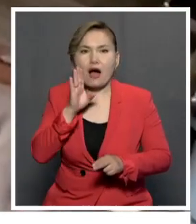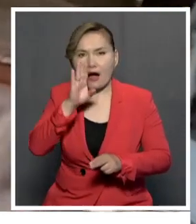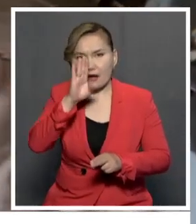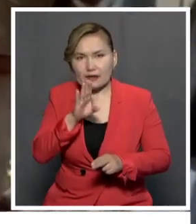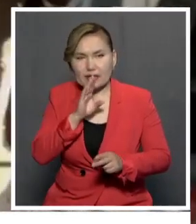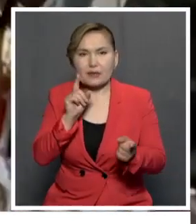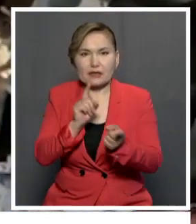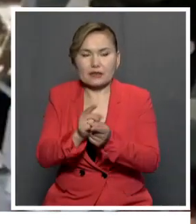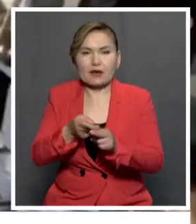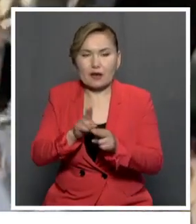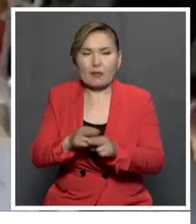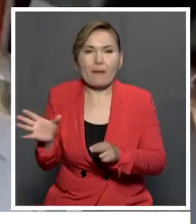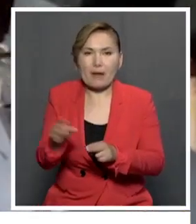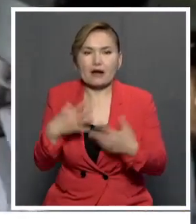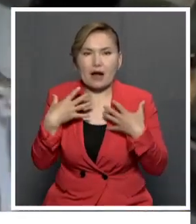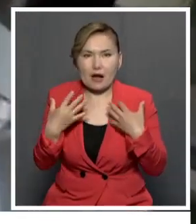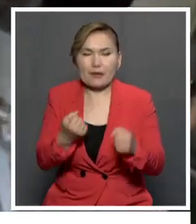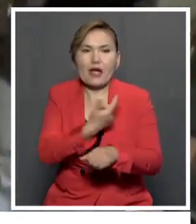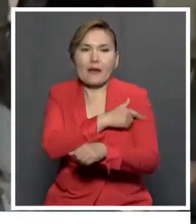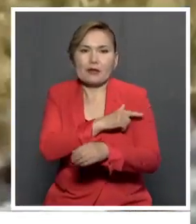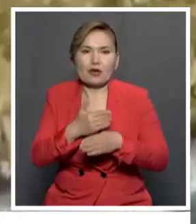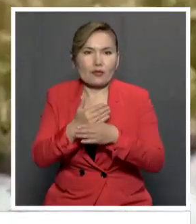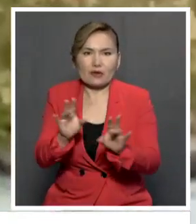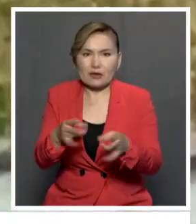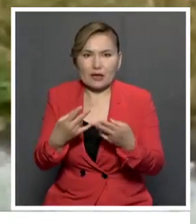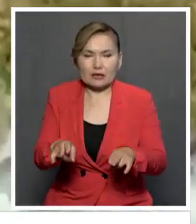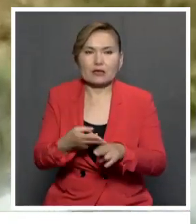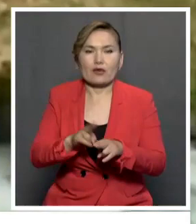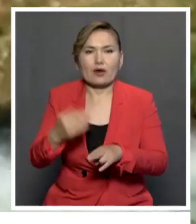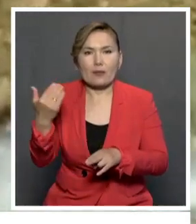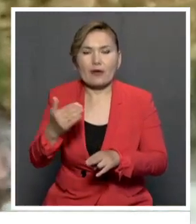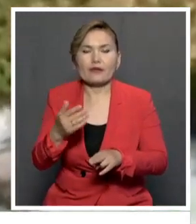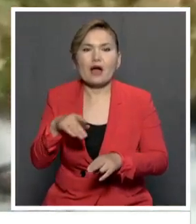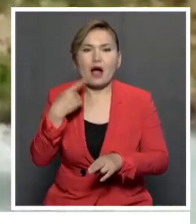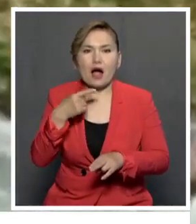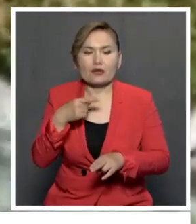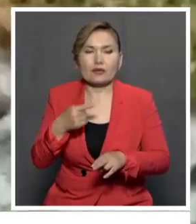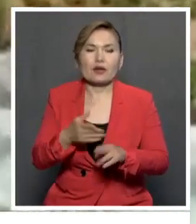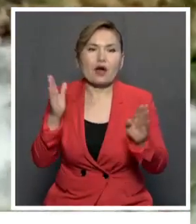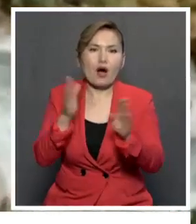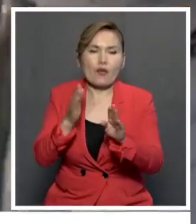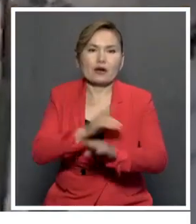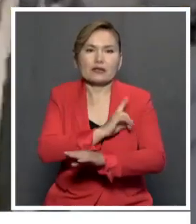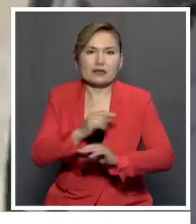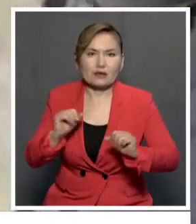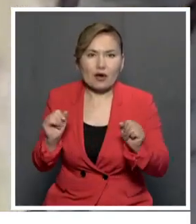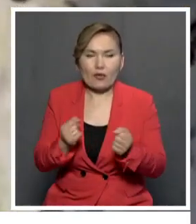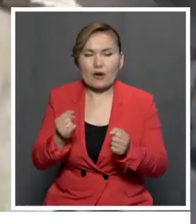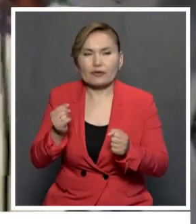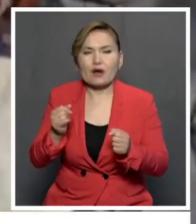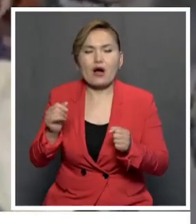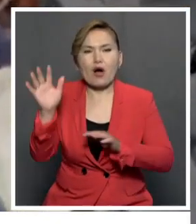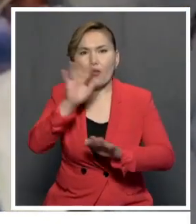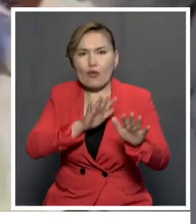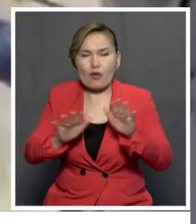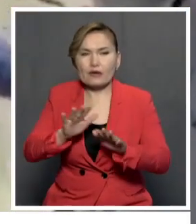табысталды. Олар дінаман медициналық көмекті қажет етпеді. Айтуларынша, ауырайы күрт суытқан соң адасып кеткен, қою тұман түсіп,